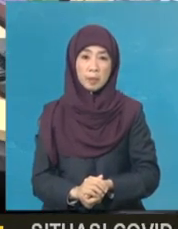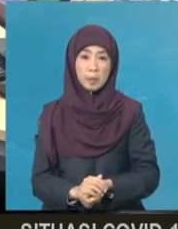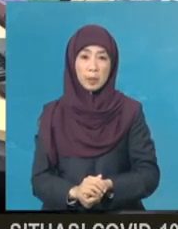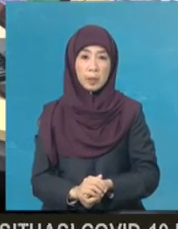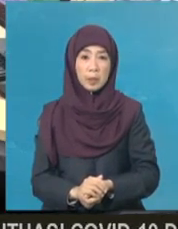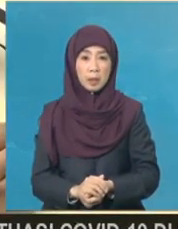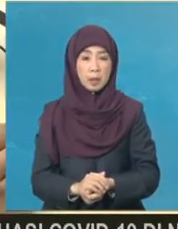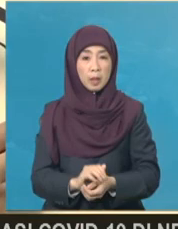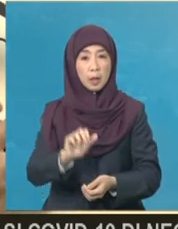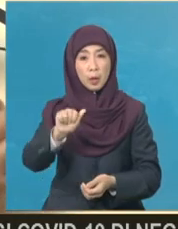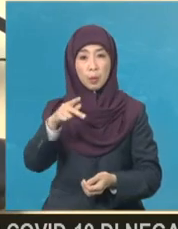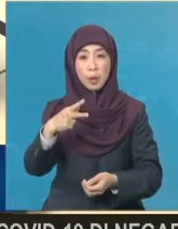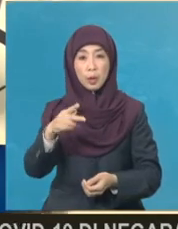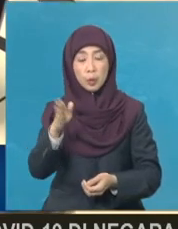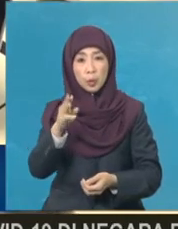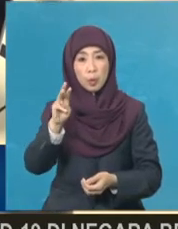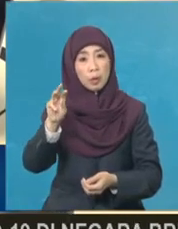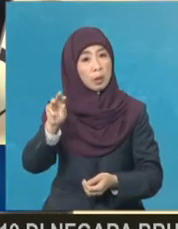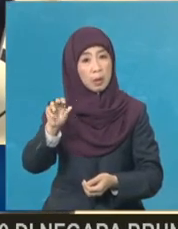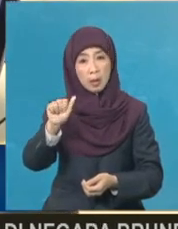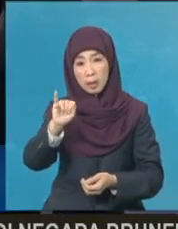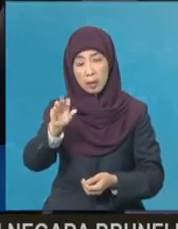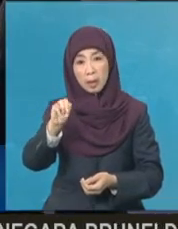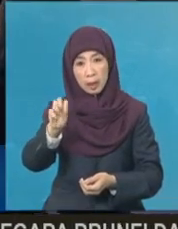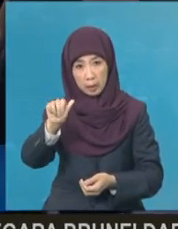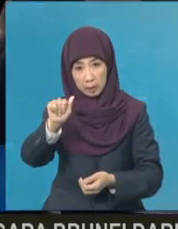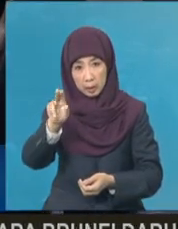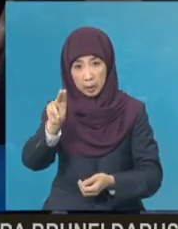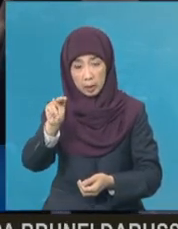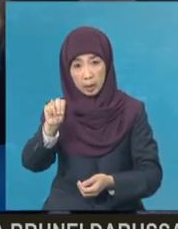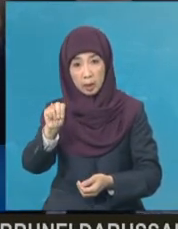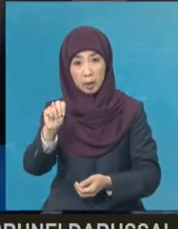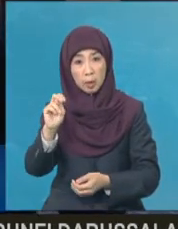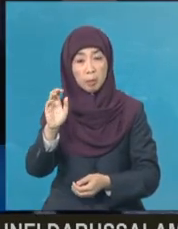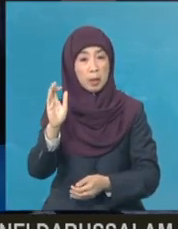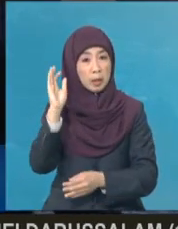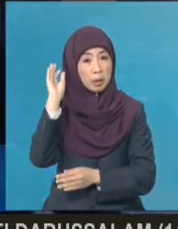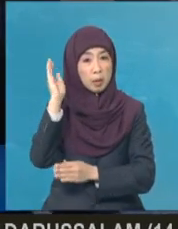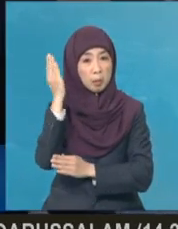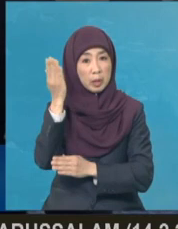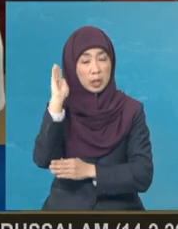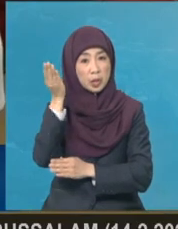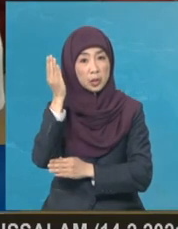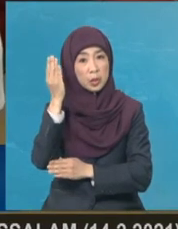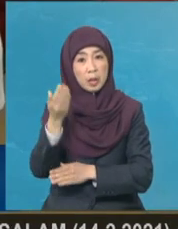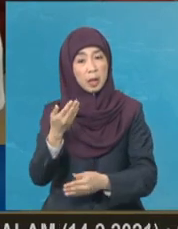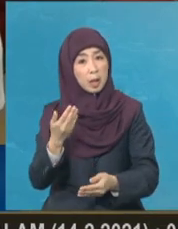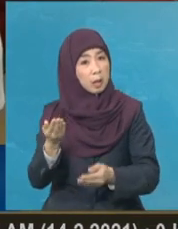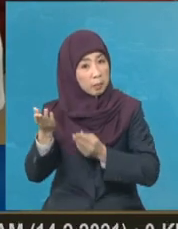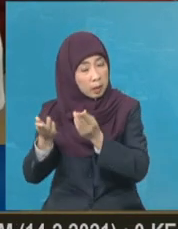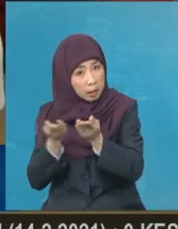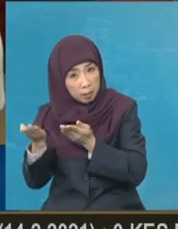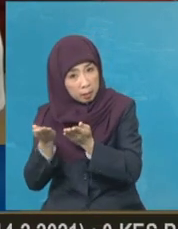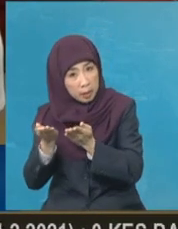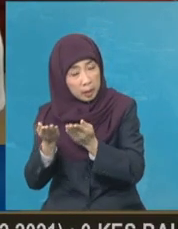Abangku Muhammad Aiman shafwan bin Pangeran Ratu Sri pahlawan Haji Muhammad Jefri pensyarah plancungan hospitality dan pedagangan